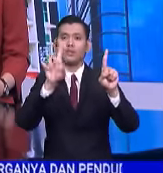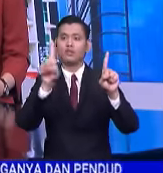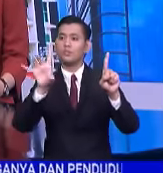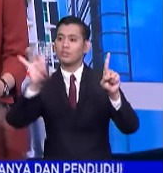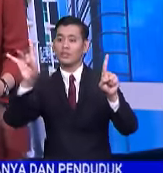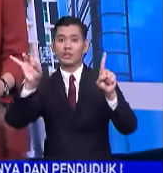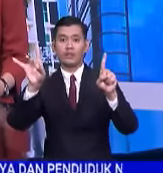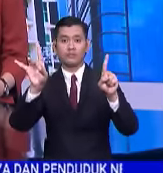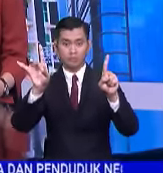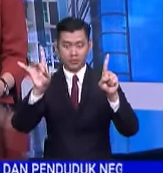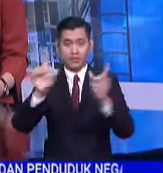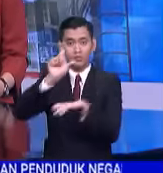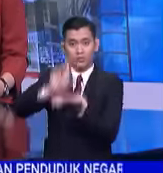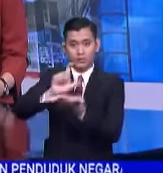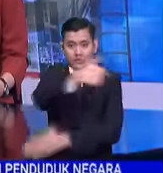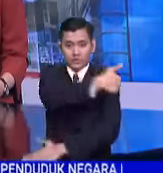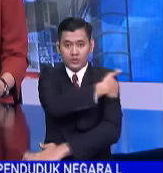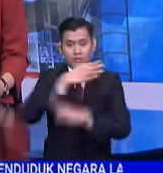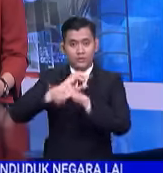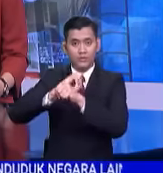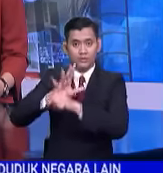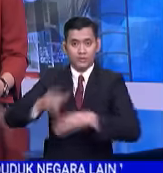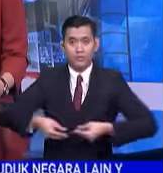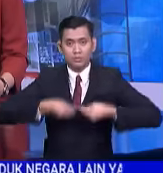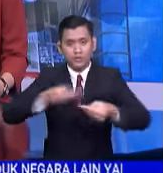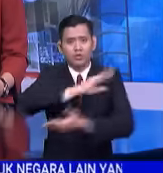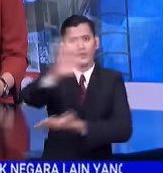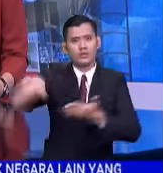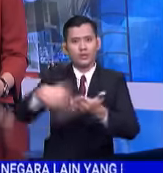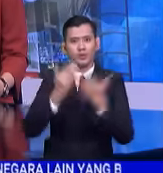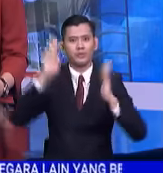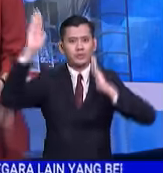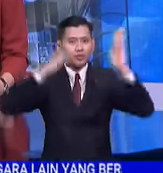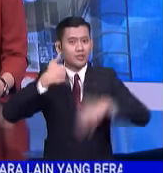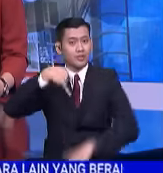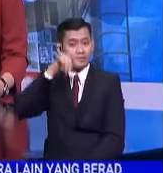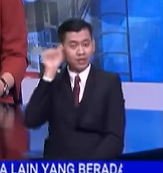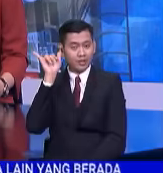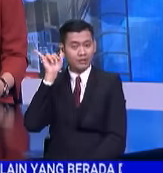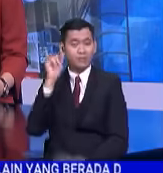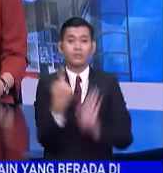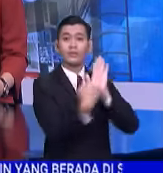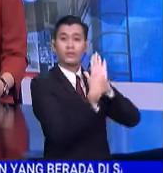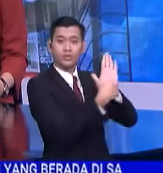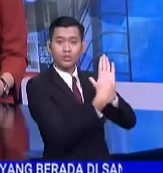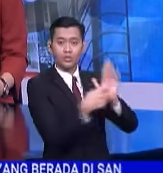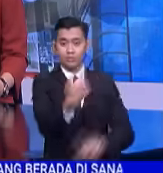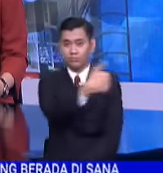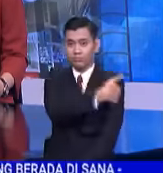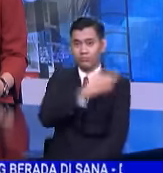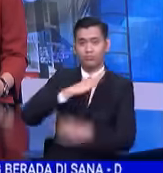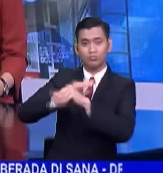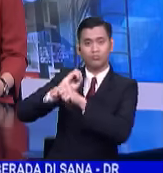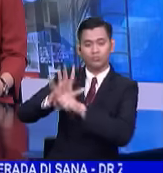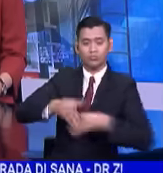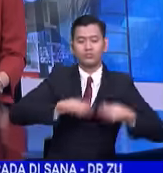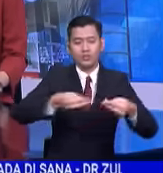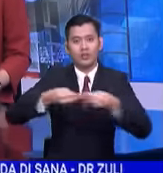124,618 lagi dos vaksin COVID-19 diberikan di seluruh negara semalam. Dan ini merangkumi pemberian sebanyak